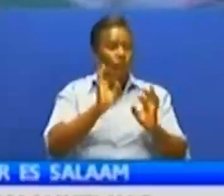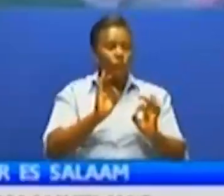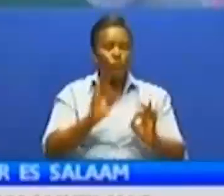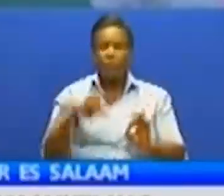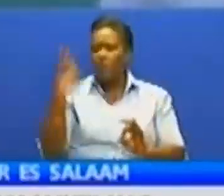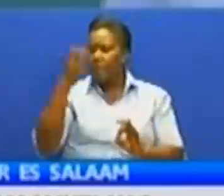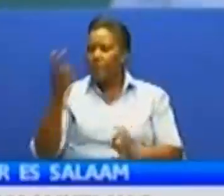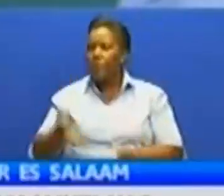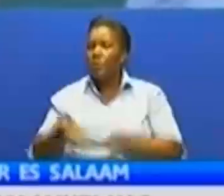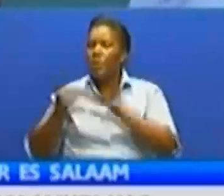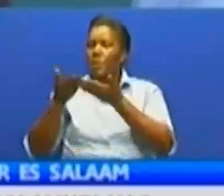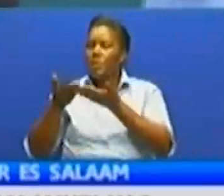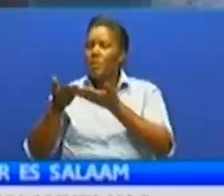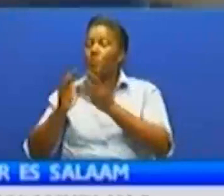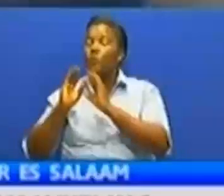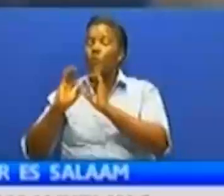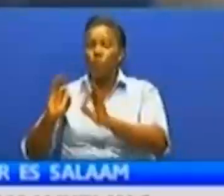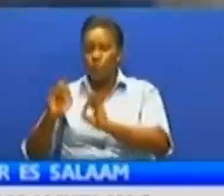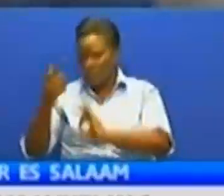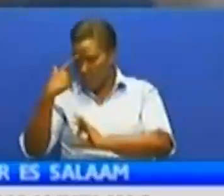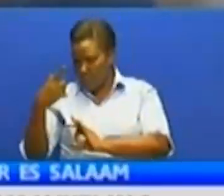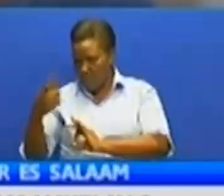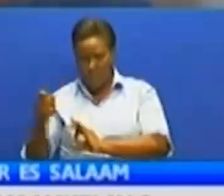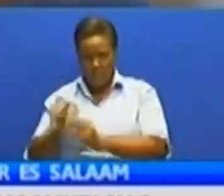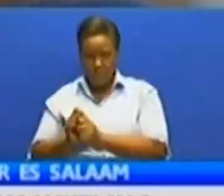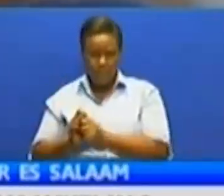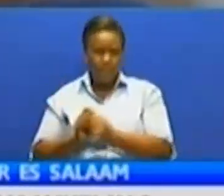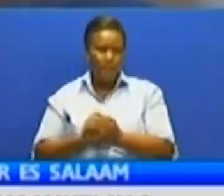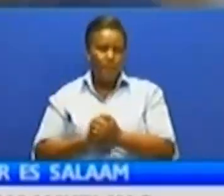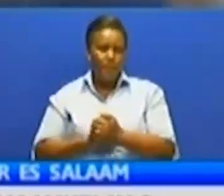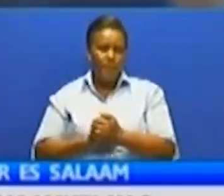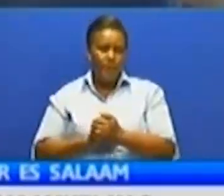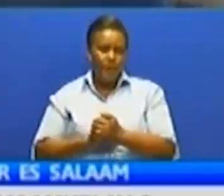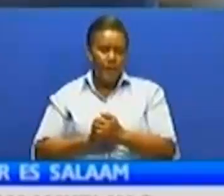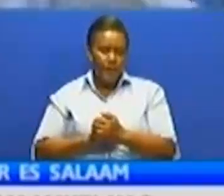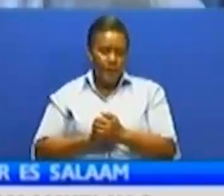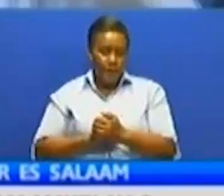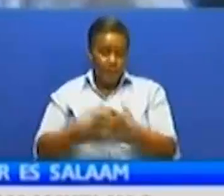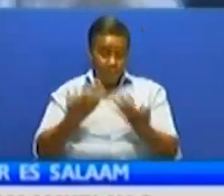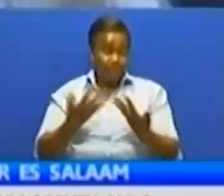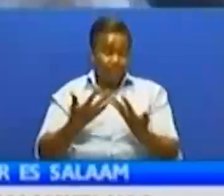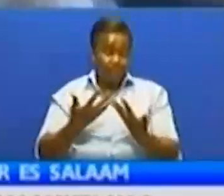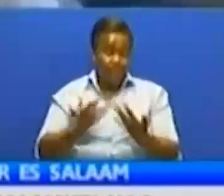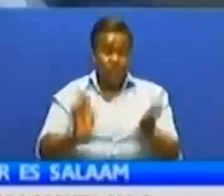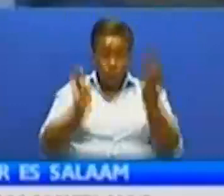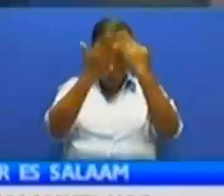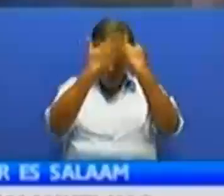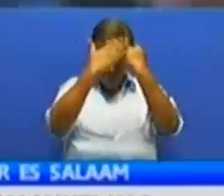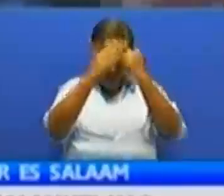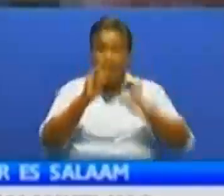kusaidia katika jamii bila kutia hasara katika jamii. Katika kipande cha hadithi ya Mtume sallallahu alaihi wasallam kinasema,